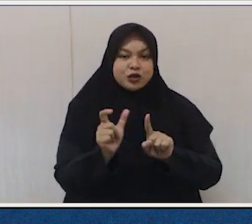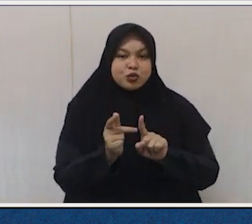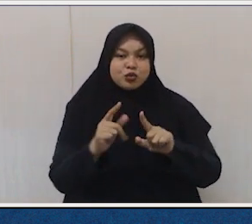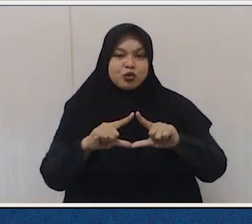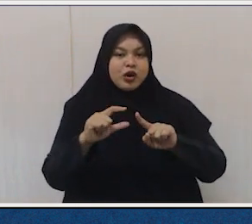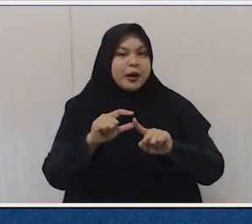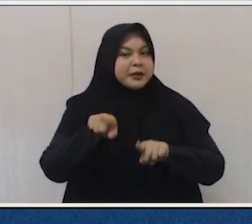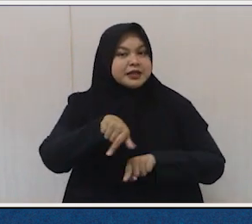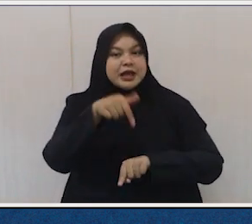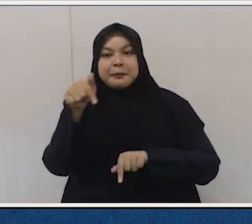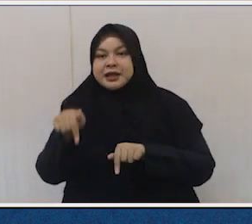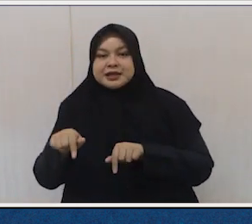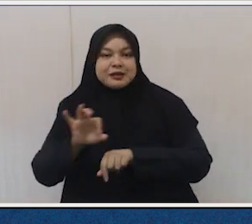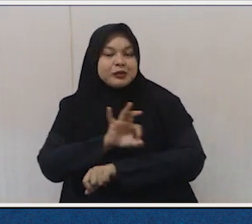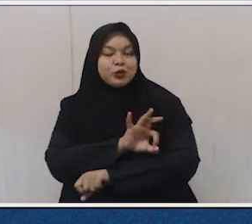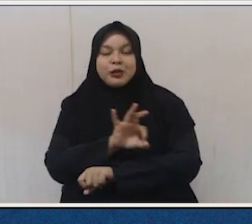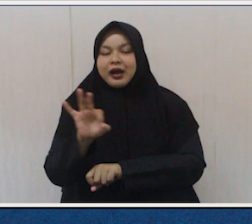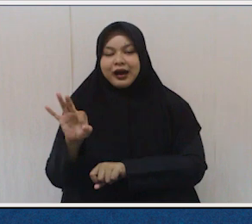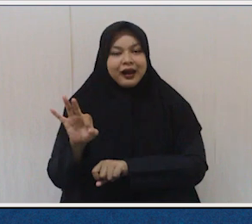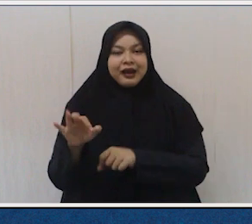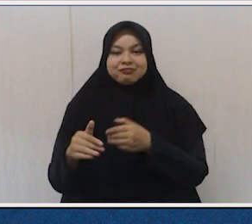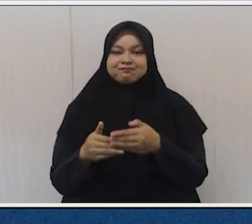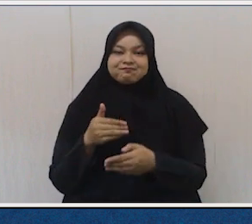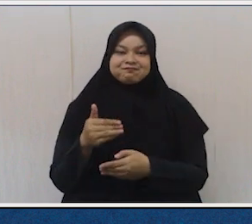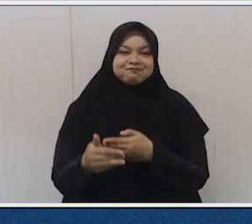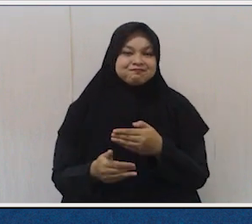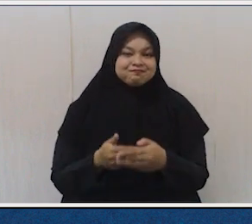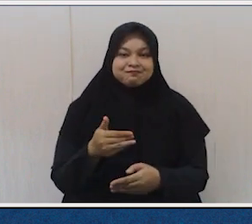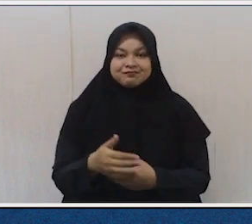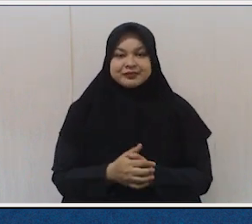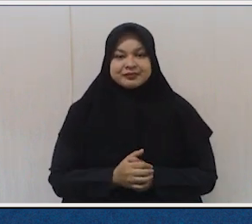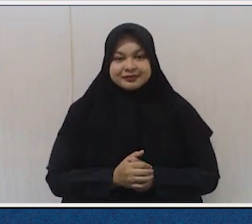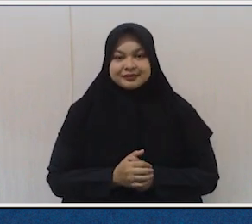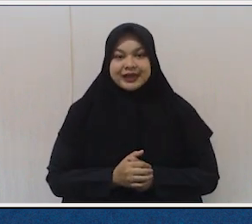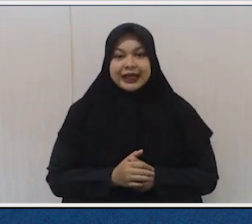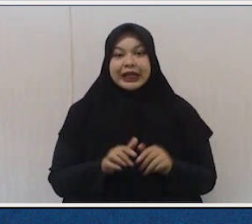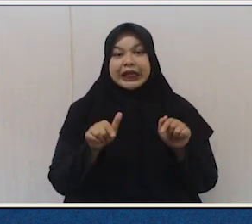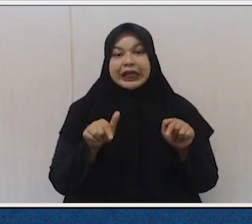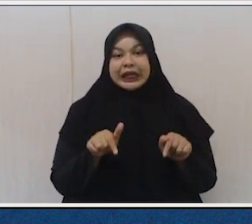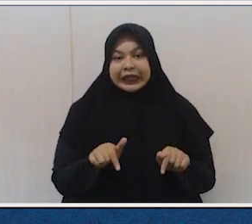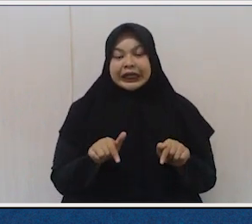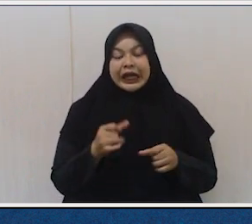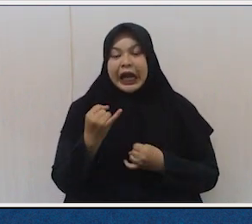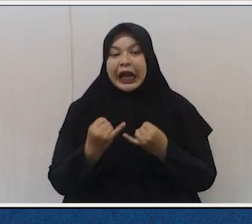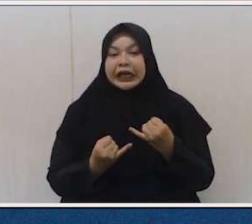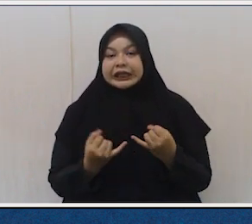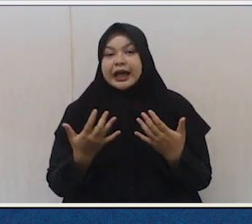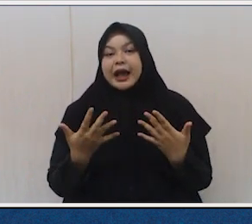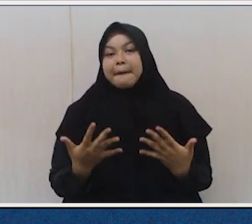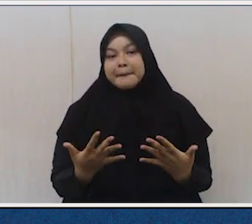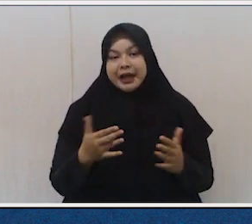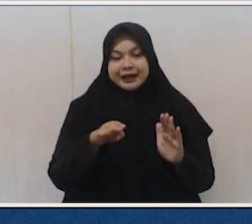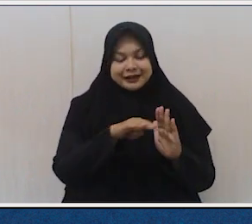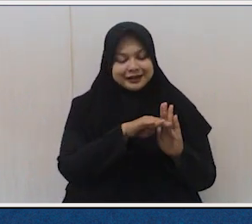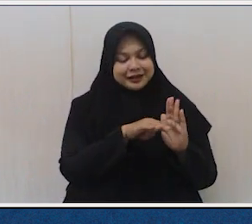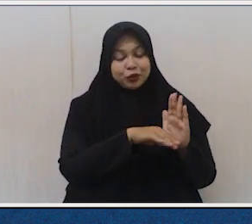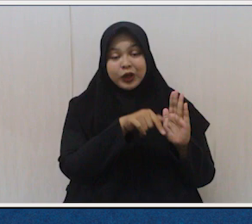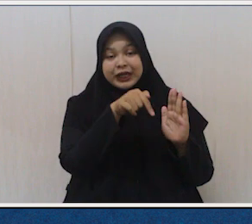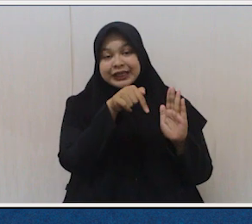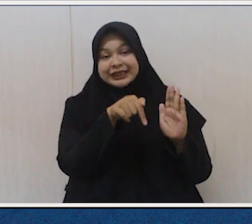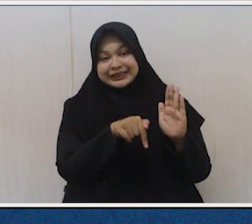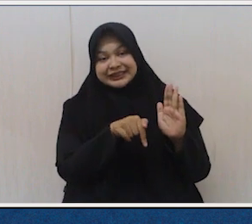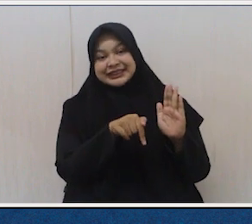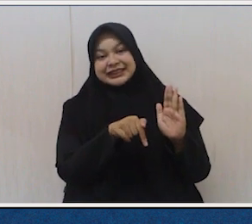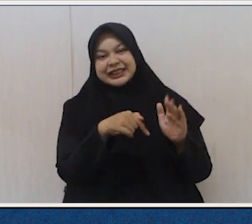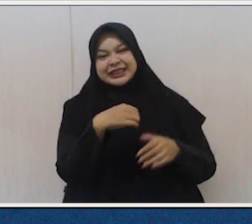terjadi gitu belum belum terjadi Eh jadinya gitu dan akhirnya yang di ketentuan itu hanya